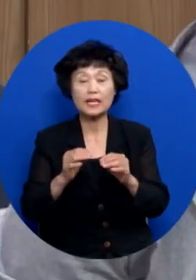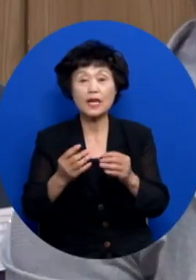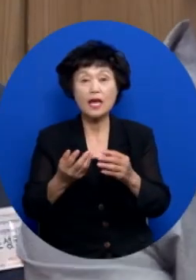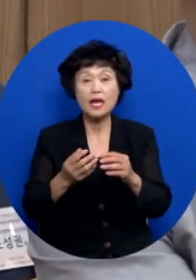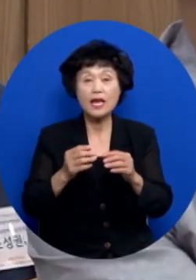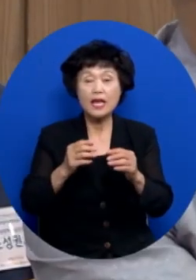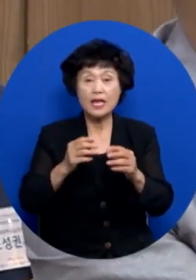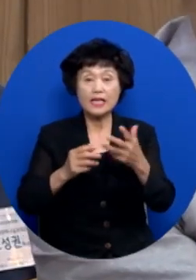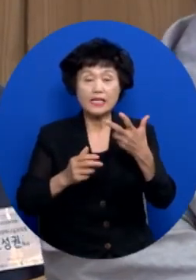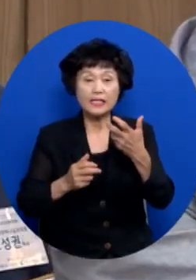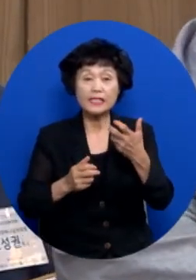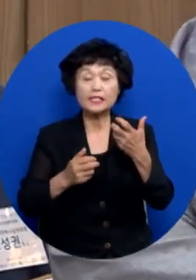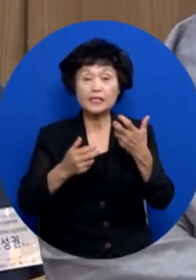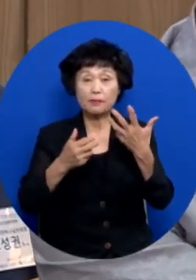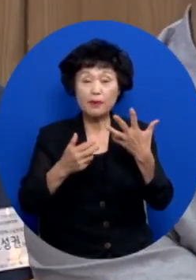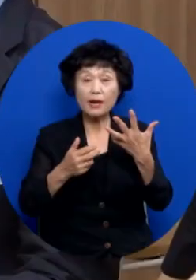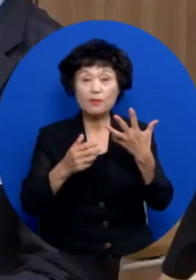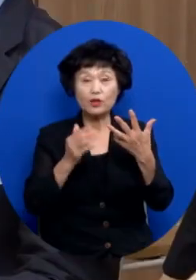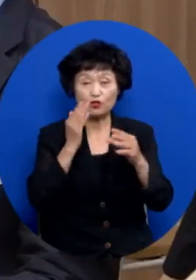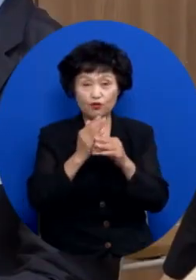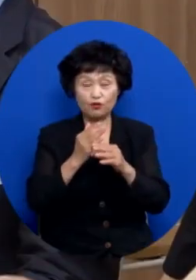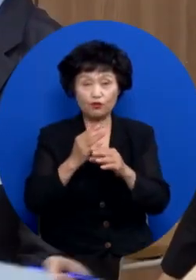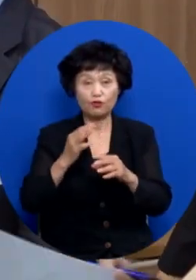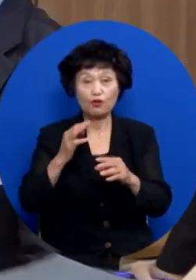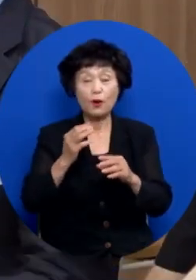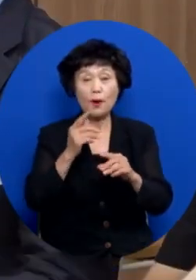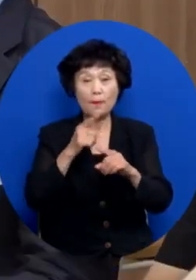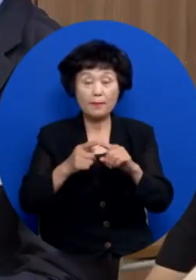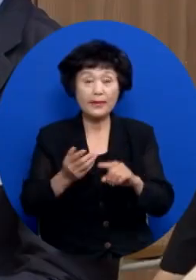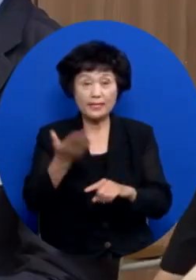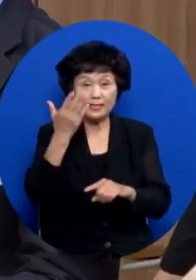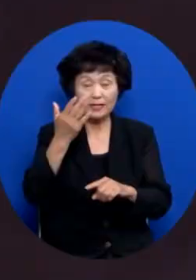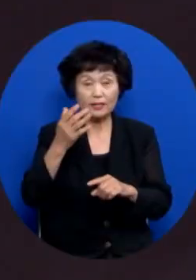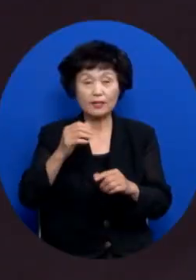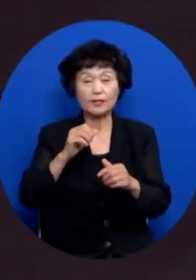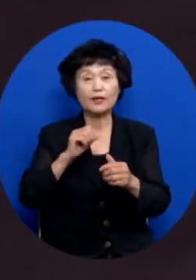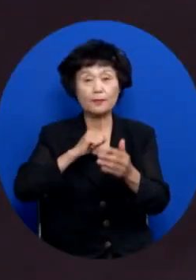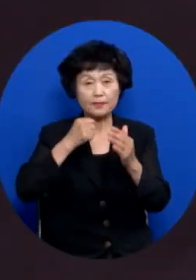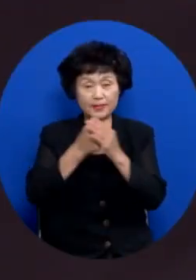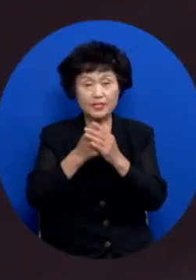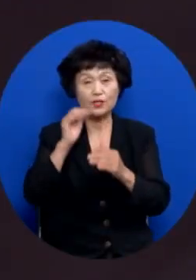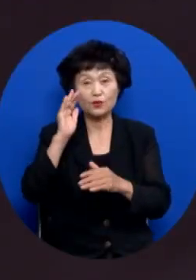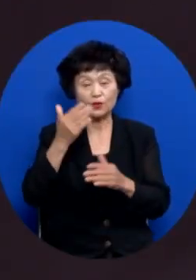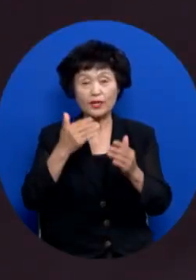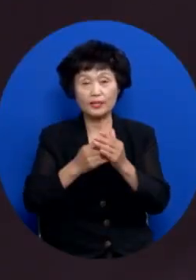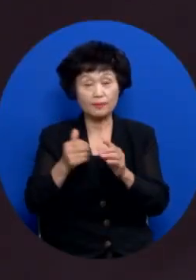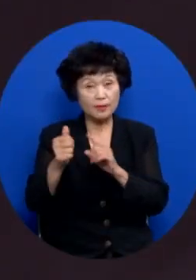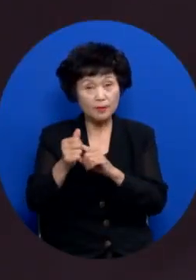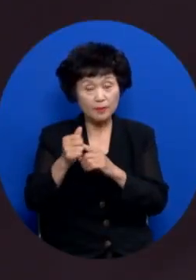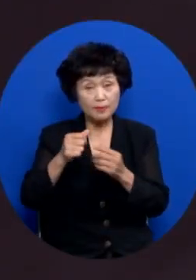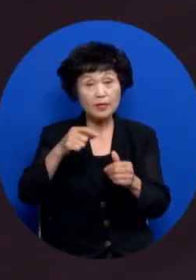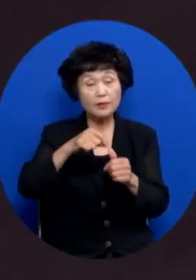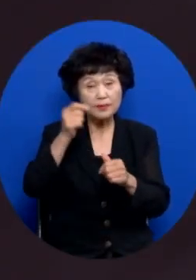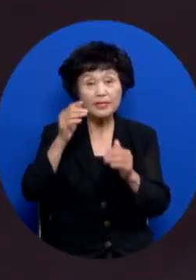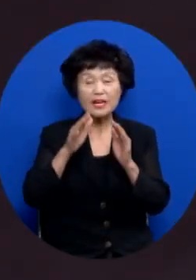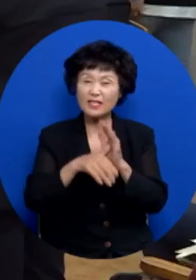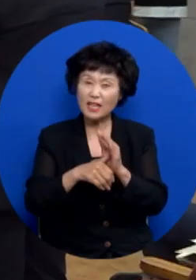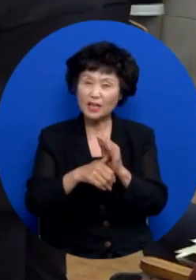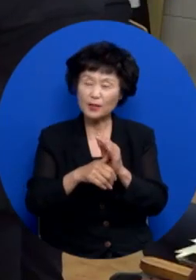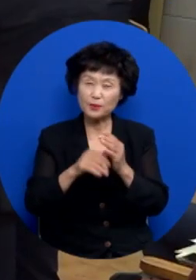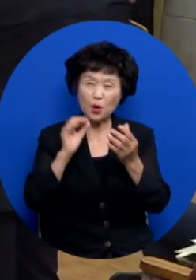제적 78명 중 40표를 넘어 총무 후보 선임이 이뤄졌습니다. 김 목사의 선임 과정에는 잡음이